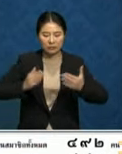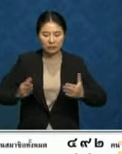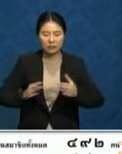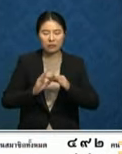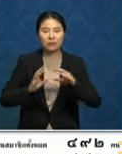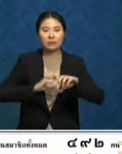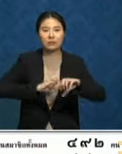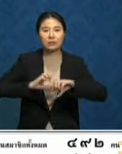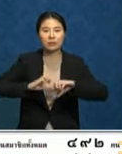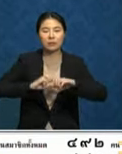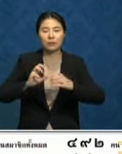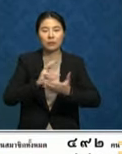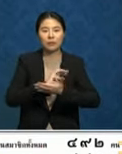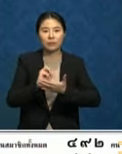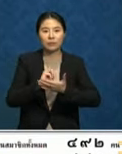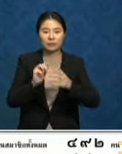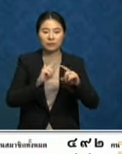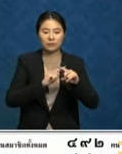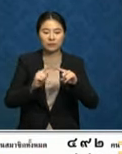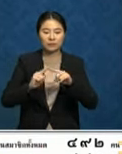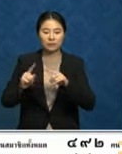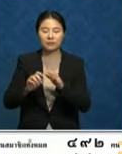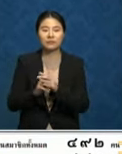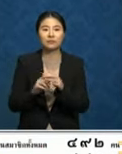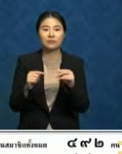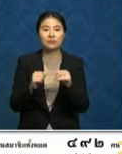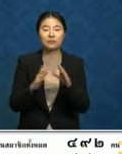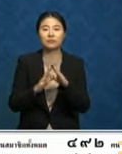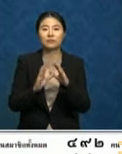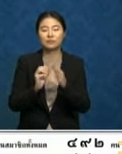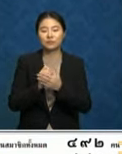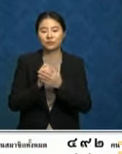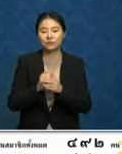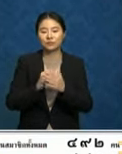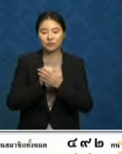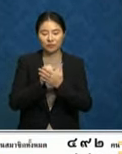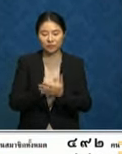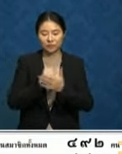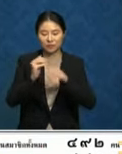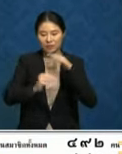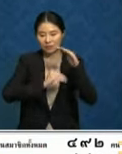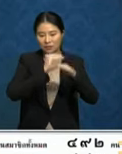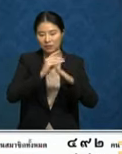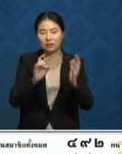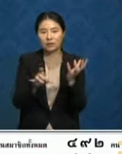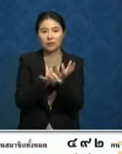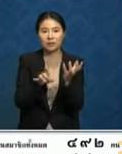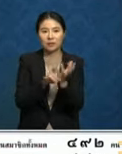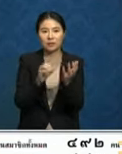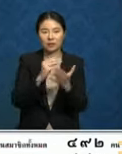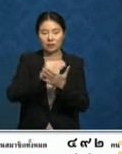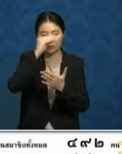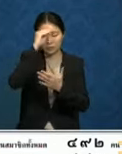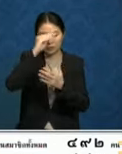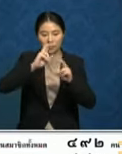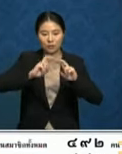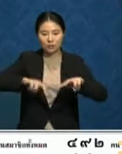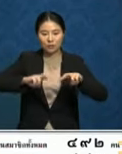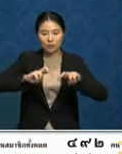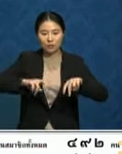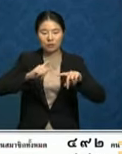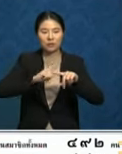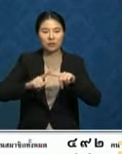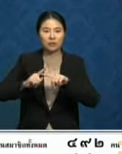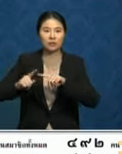บริหารจัดการของมหาวิทยาลัยซึ่งสุดท้ายจะส่งผลให้มีการพัฒนาคุณภาพทางการศึกษาและการวิจัยเพื่อ